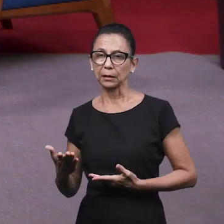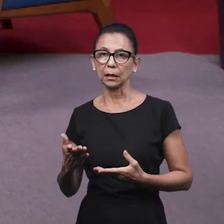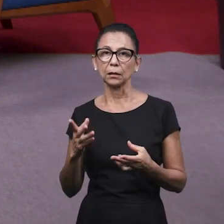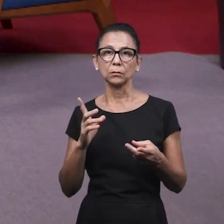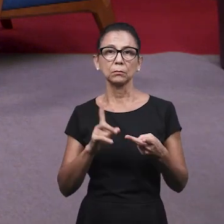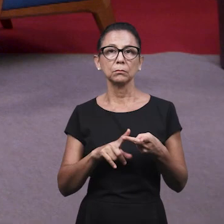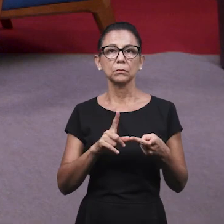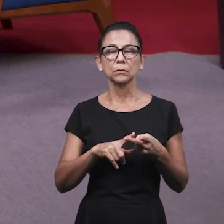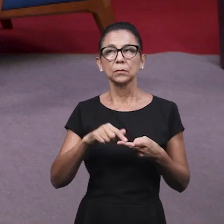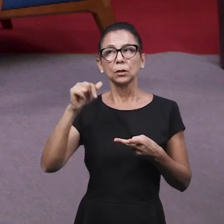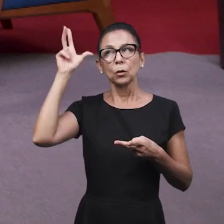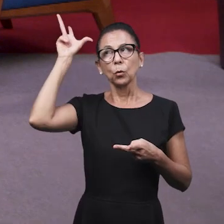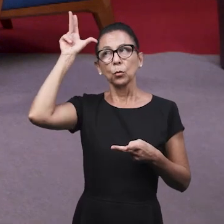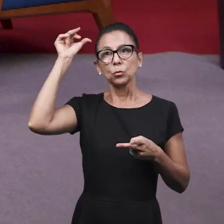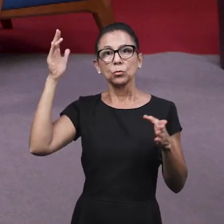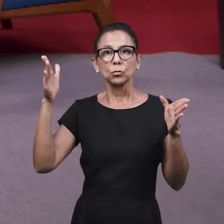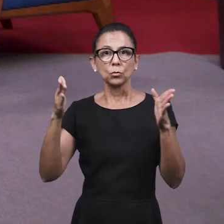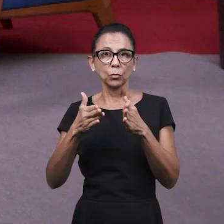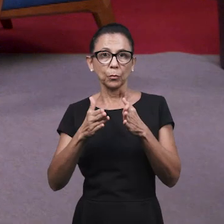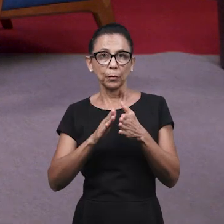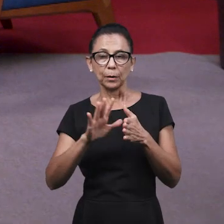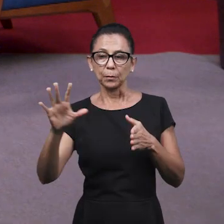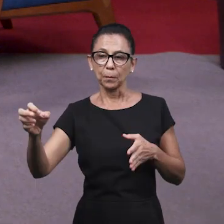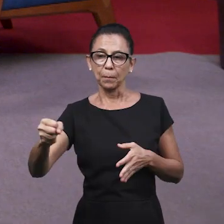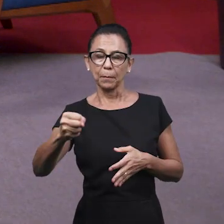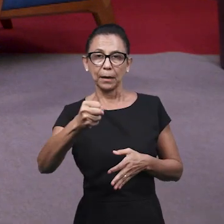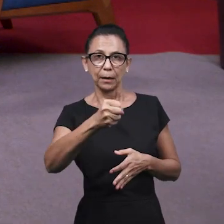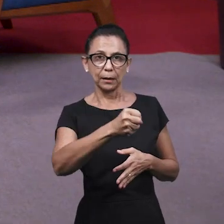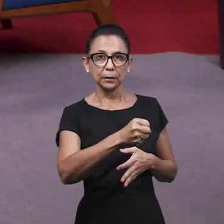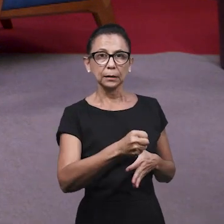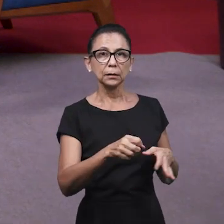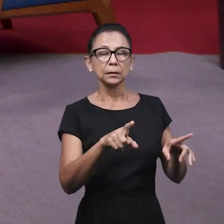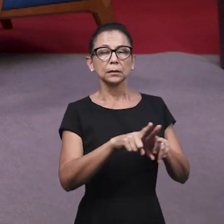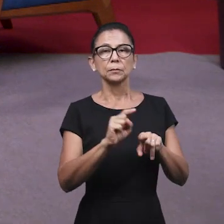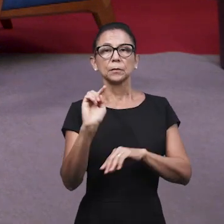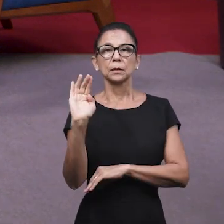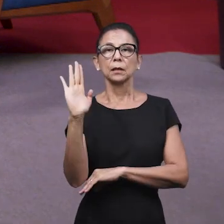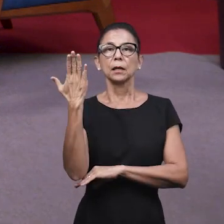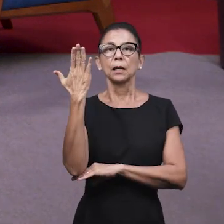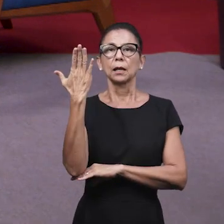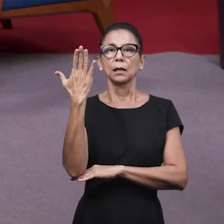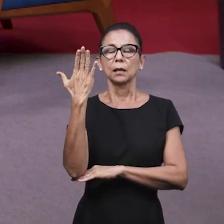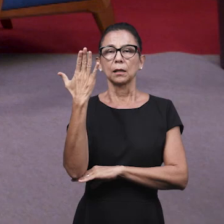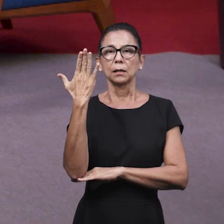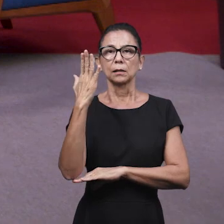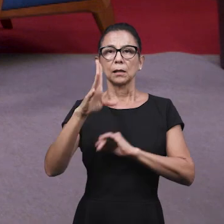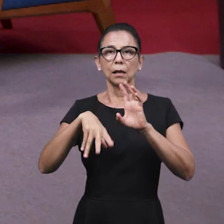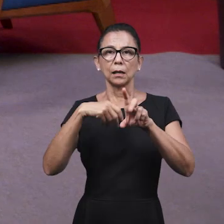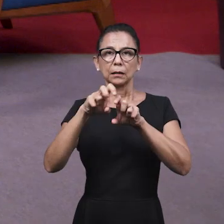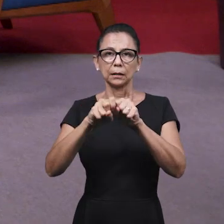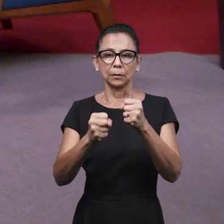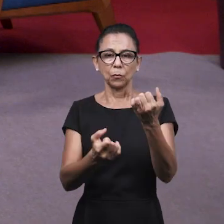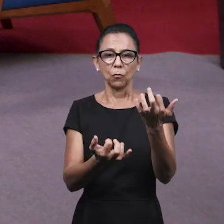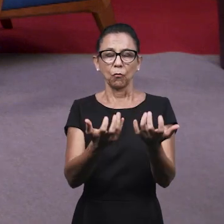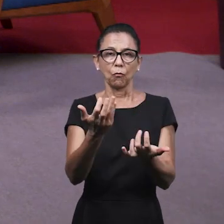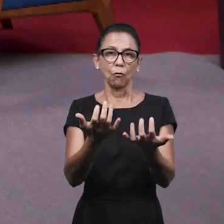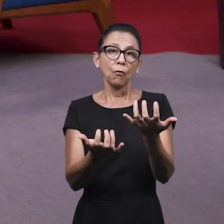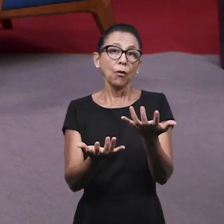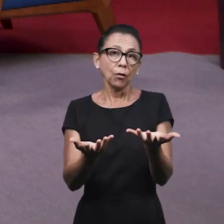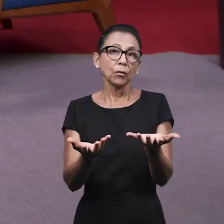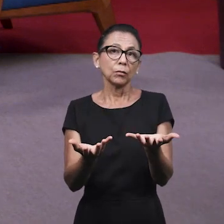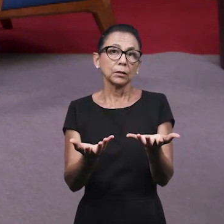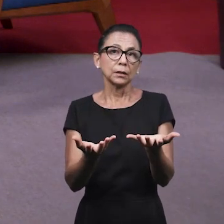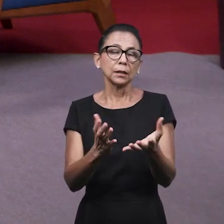était nécessaire pour faire le feu, pour le feu de sacrifice de lui, et il va vers la montagne, chemin de